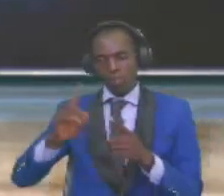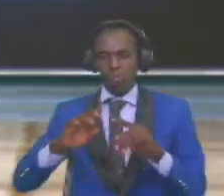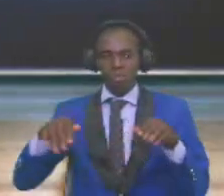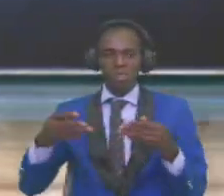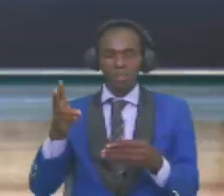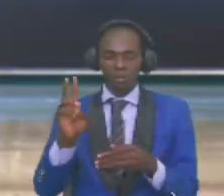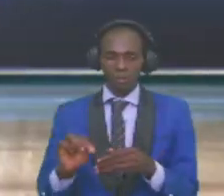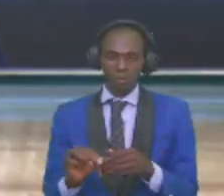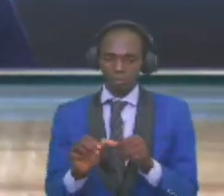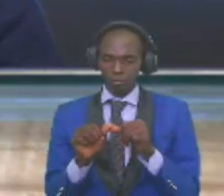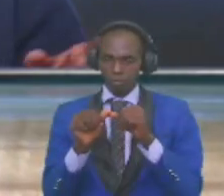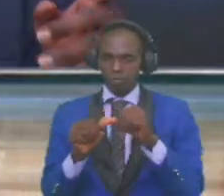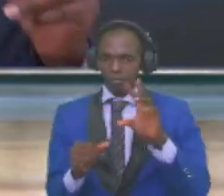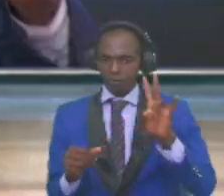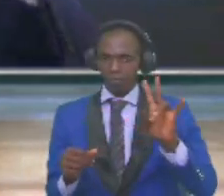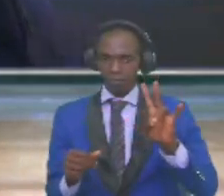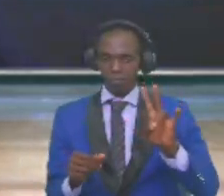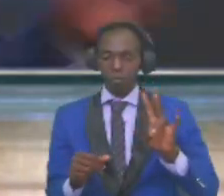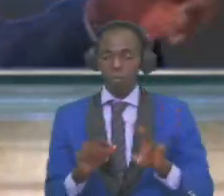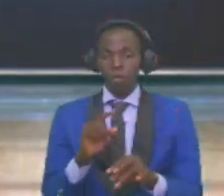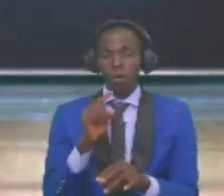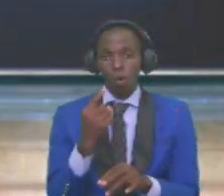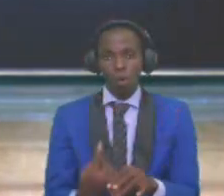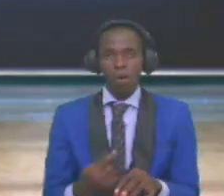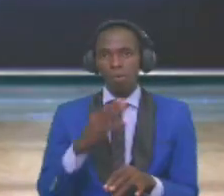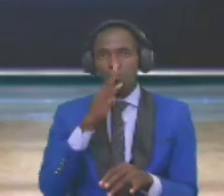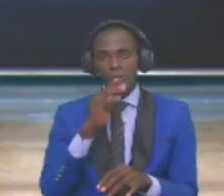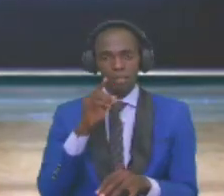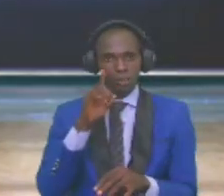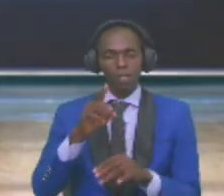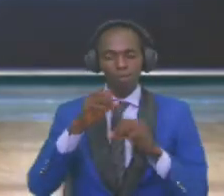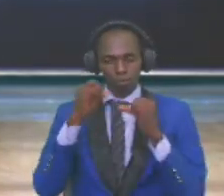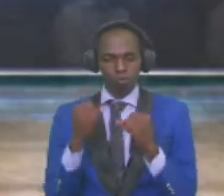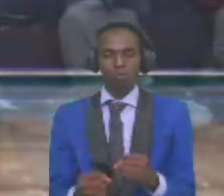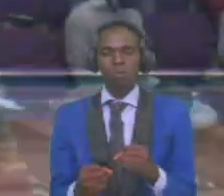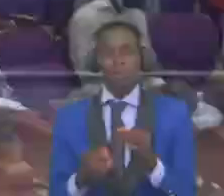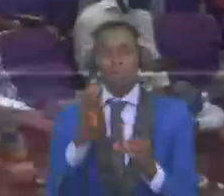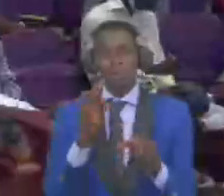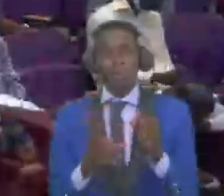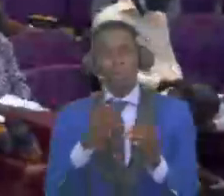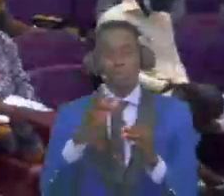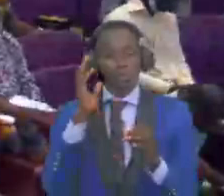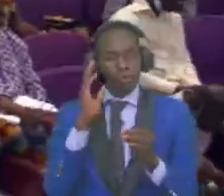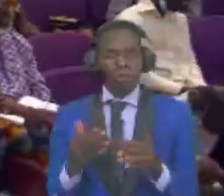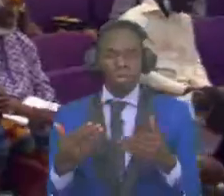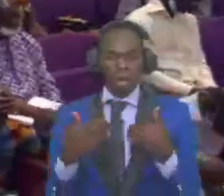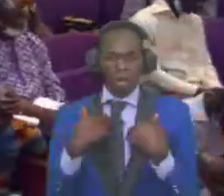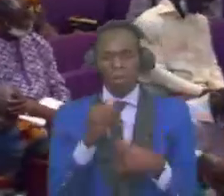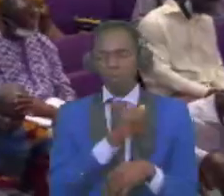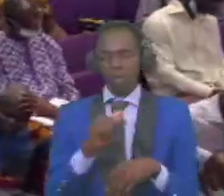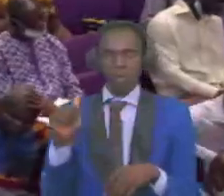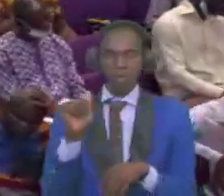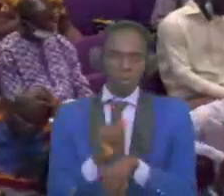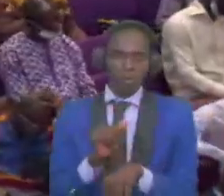cette forte j'ai fini thouars seulement quand tu auras